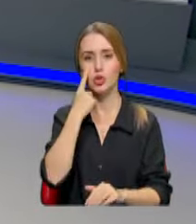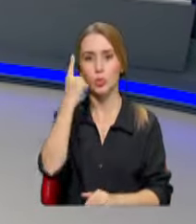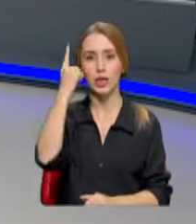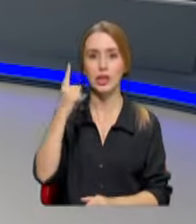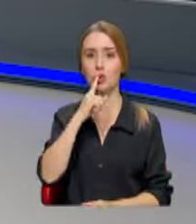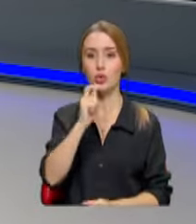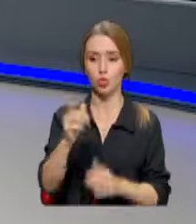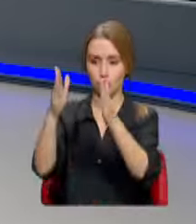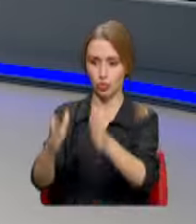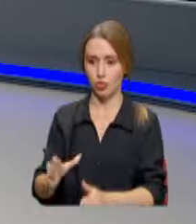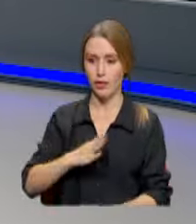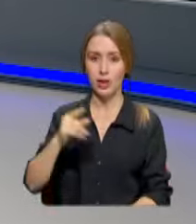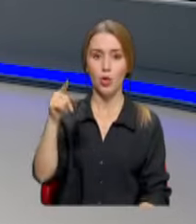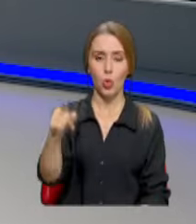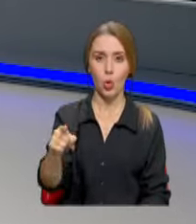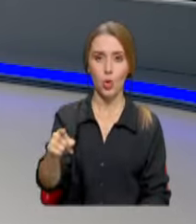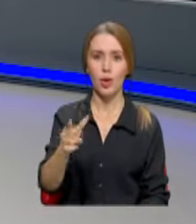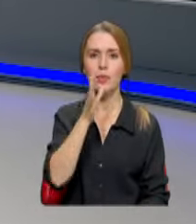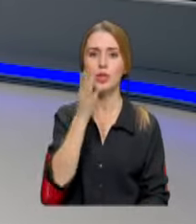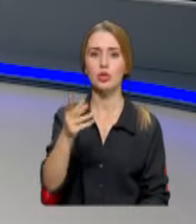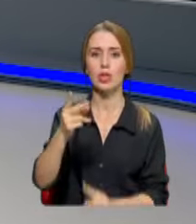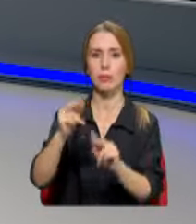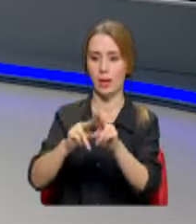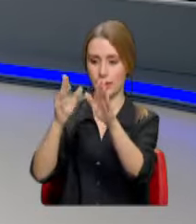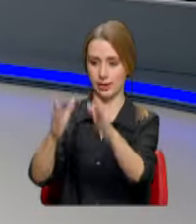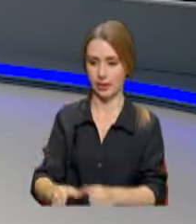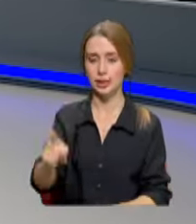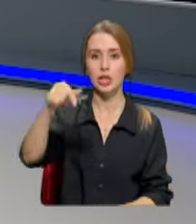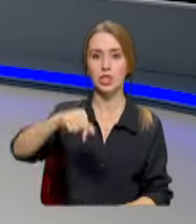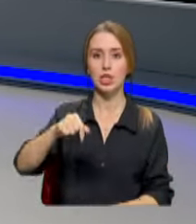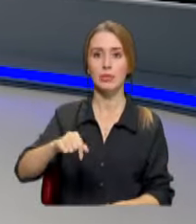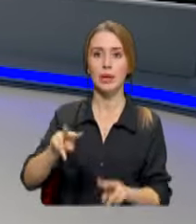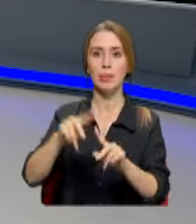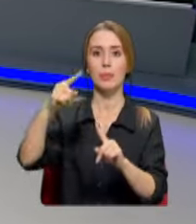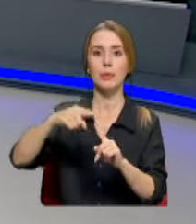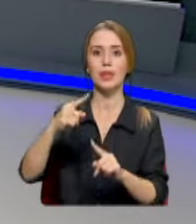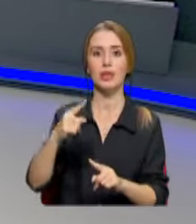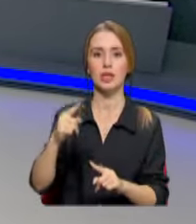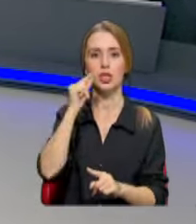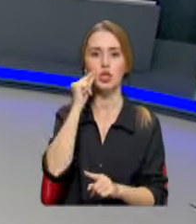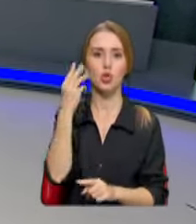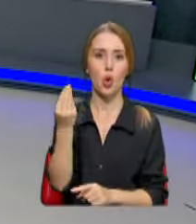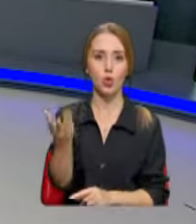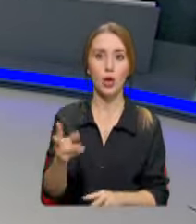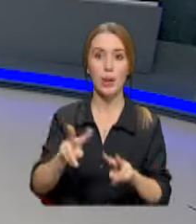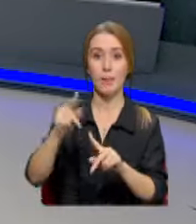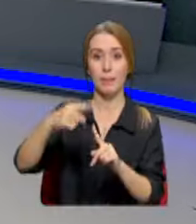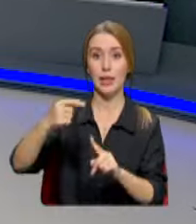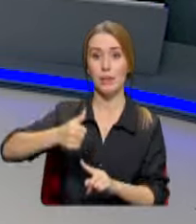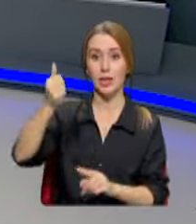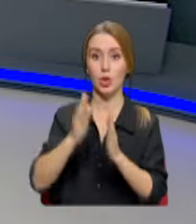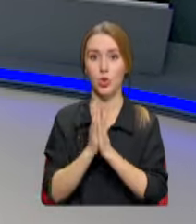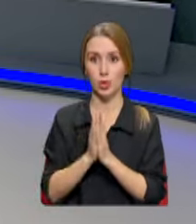Cumhurbaşkanlığı sözcüsü vardı. Kendisi biliyorsunuz İbrahim Kalın'dı. Şimdi de MİT Müsteşarı kendisi. O MİT Başkanı, pardon.